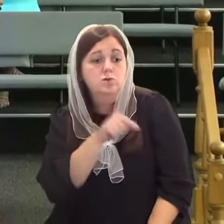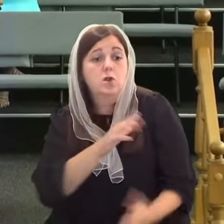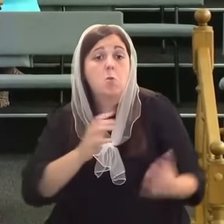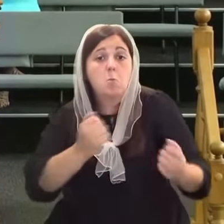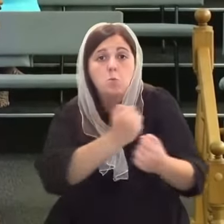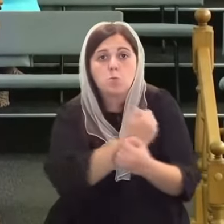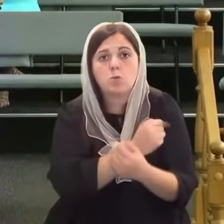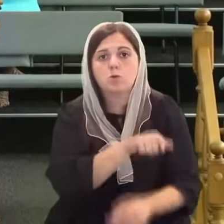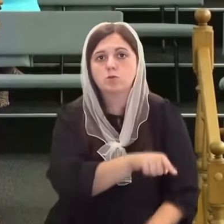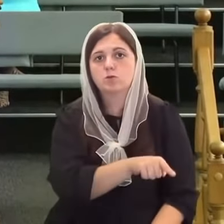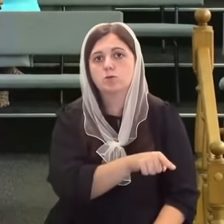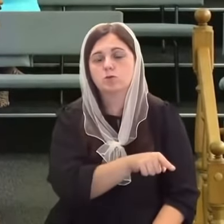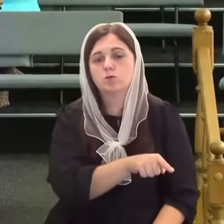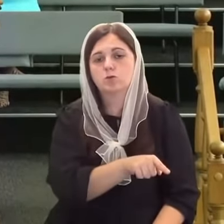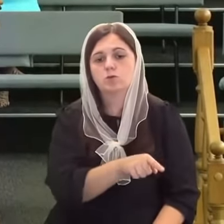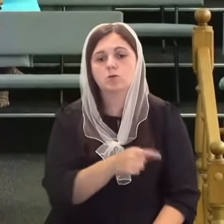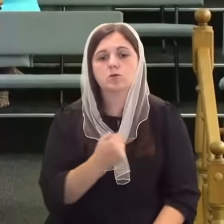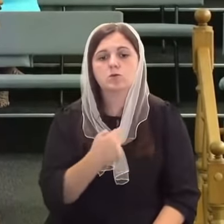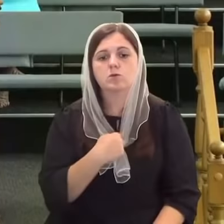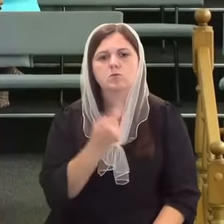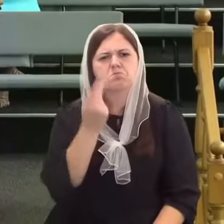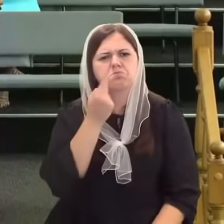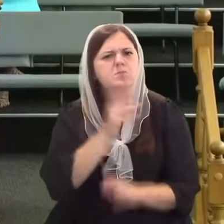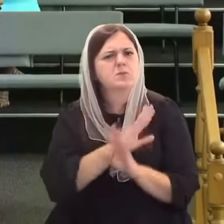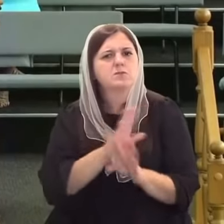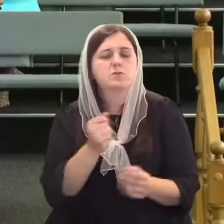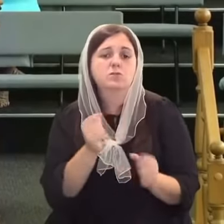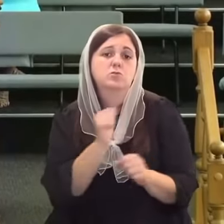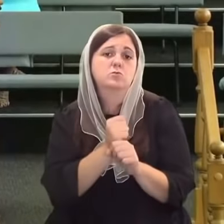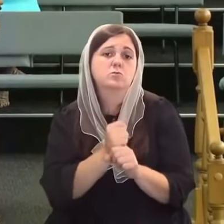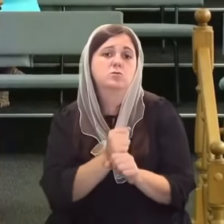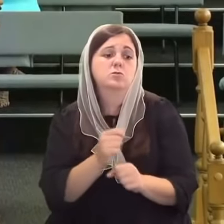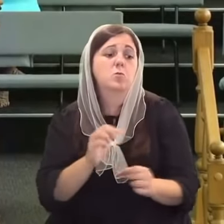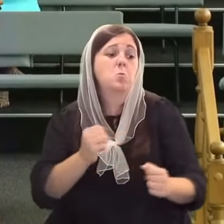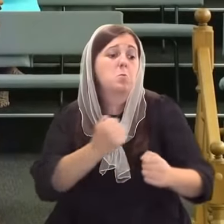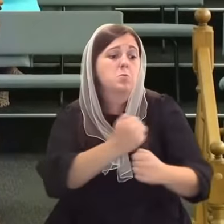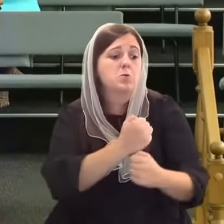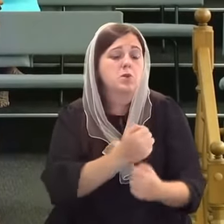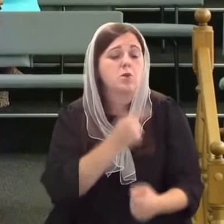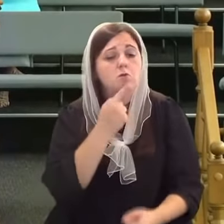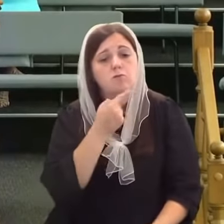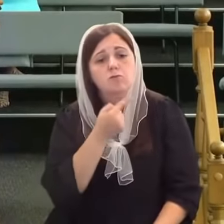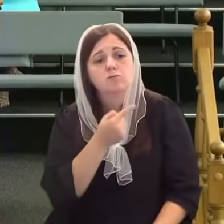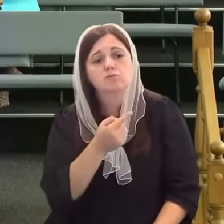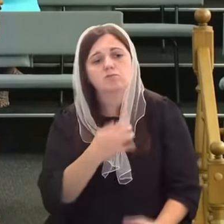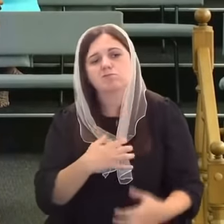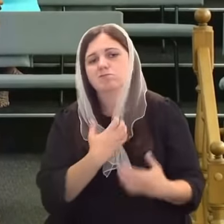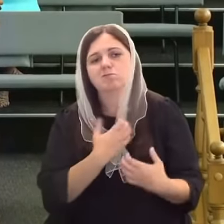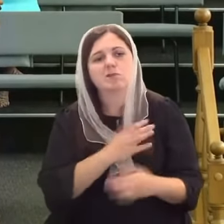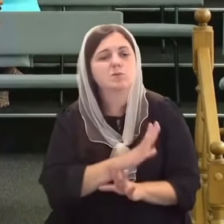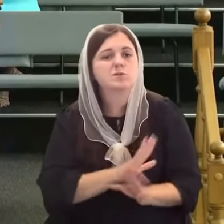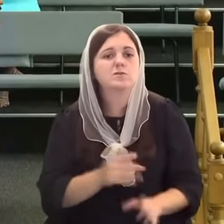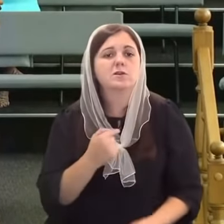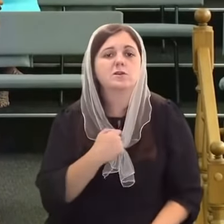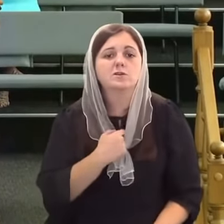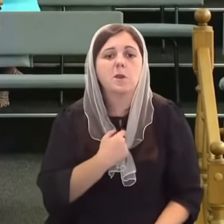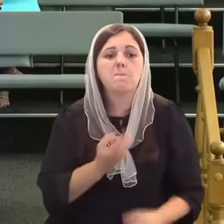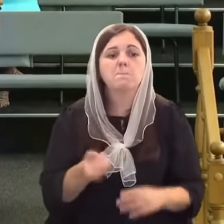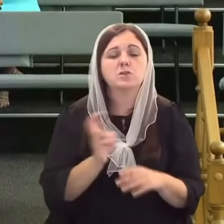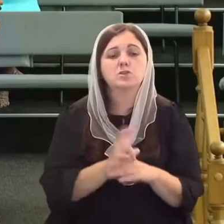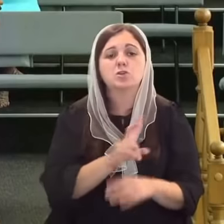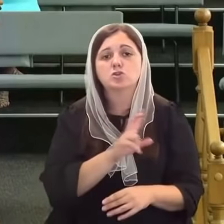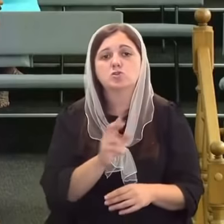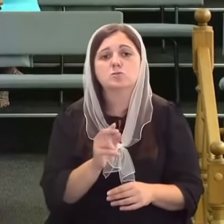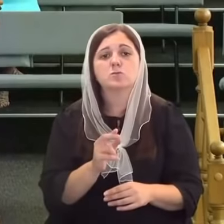ее. Я не всегда так делаю, но я обнял эту бабушку, говорю: не переживайте. Я пришел, чтобы